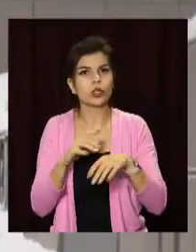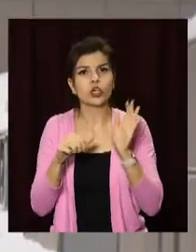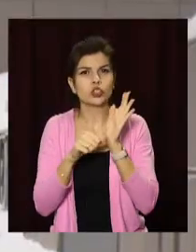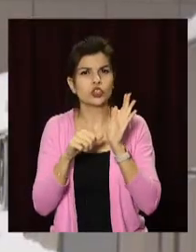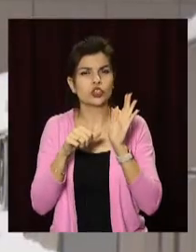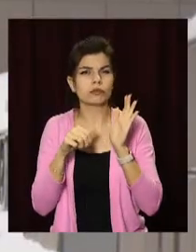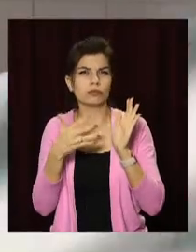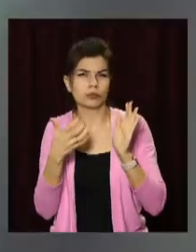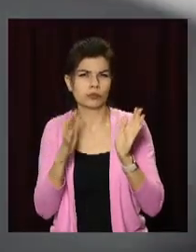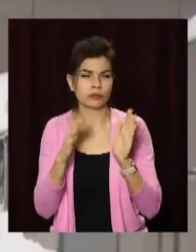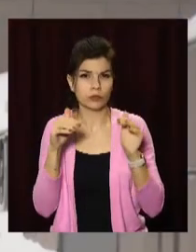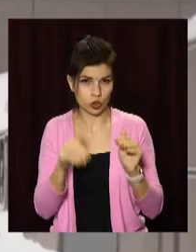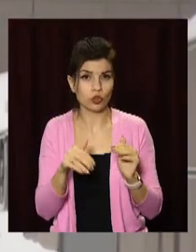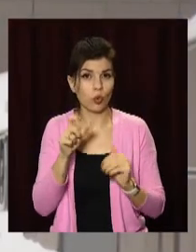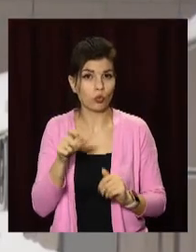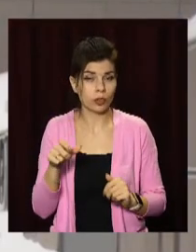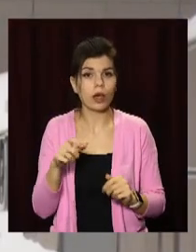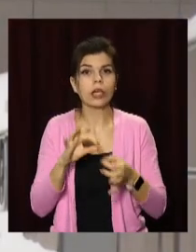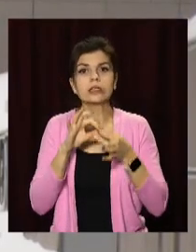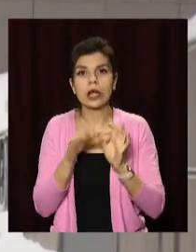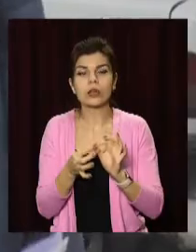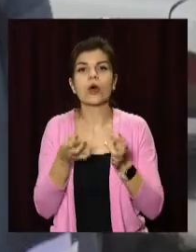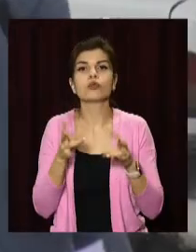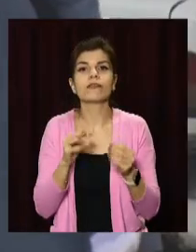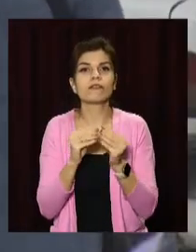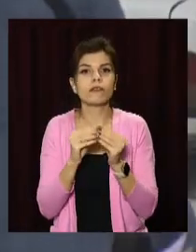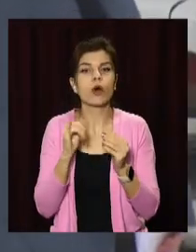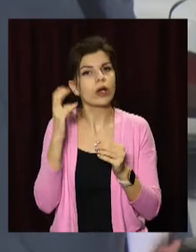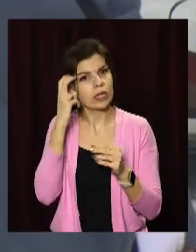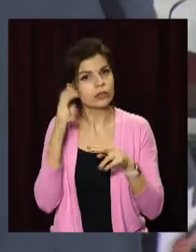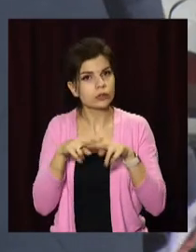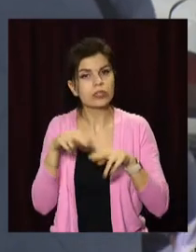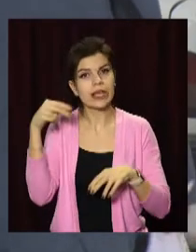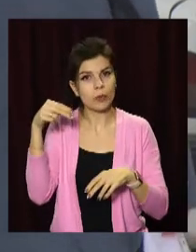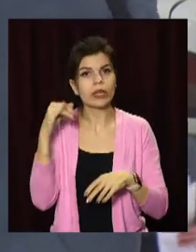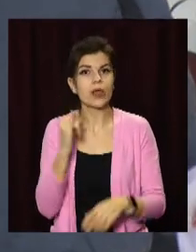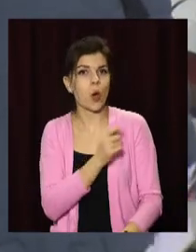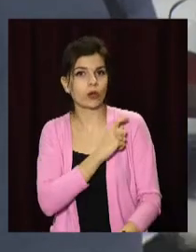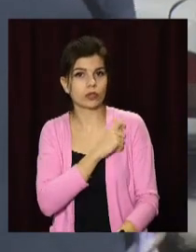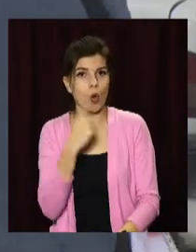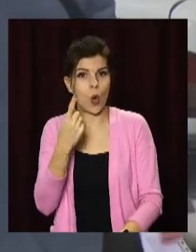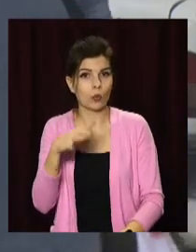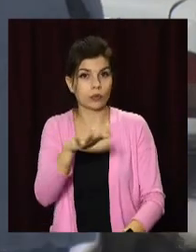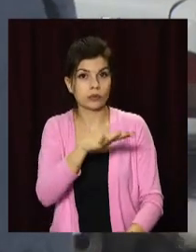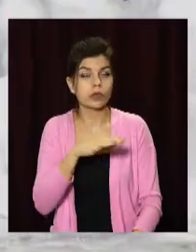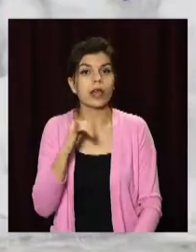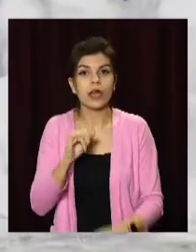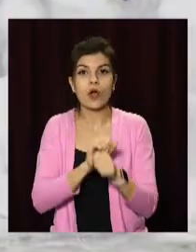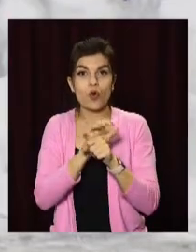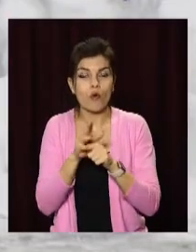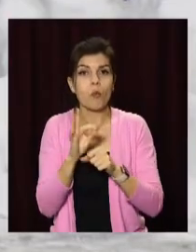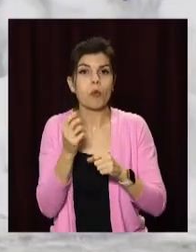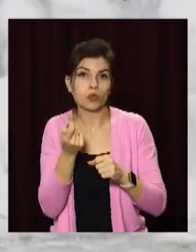6,5 тисяч людей. Складною залишається ситуація у столиці, Запорізькій та Одеській областях. І ковід